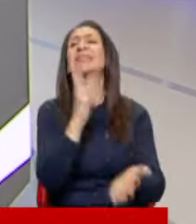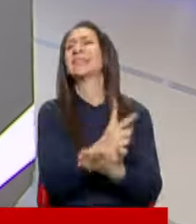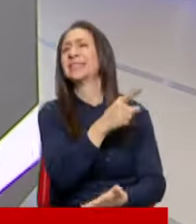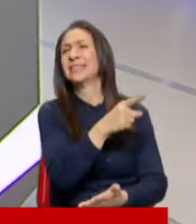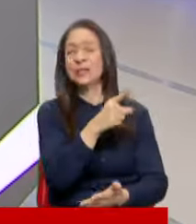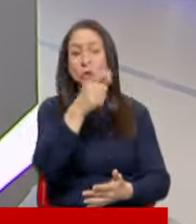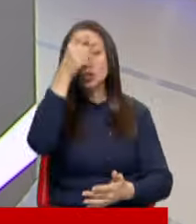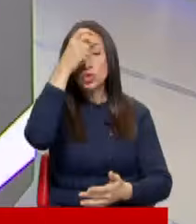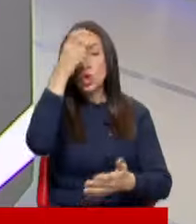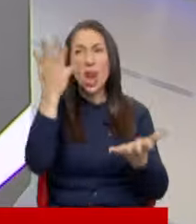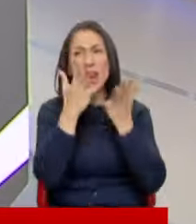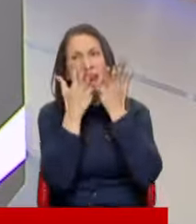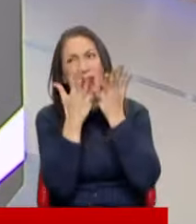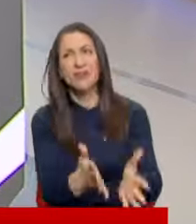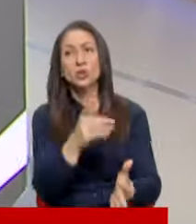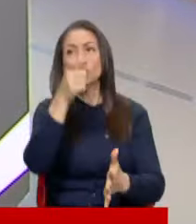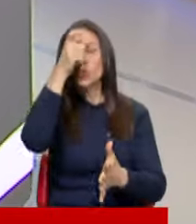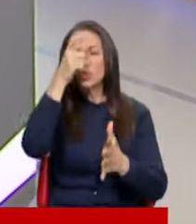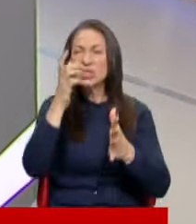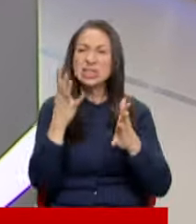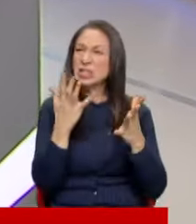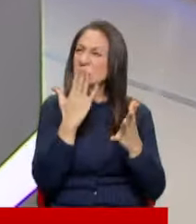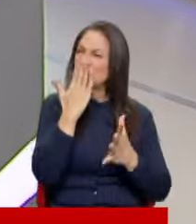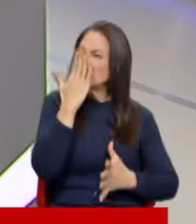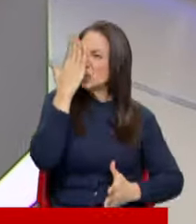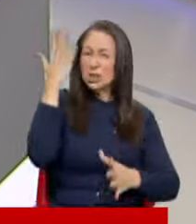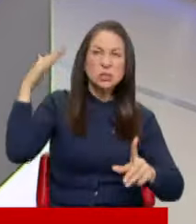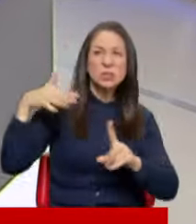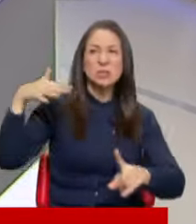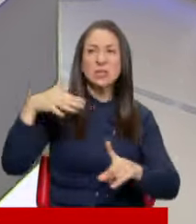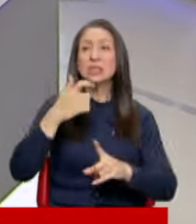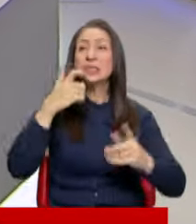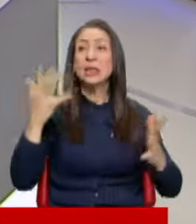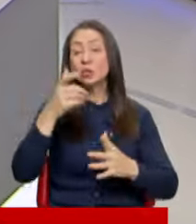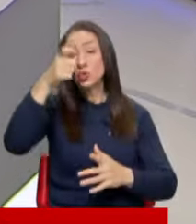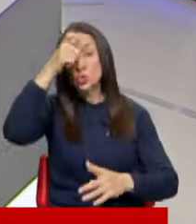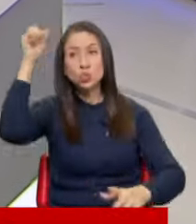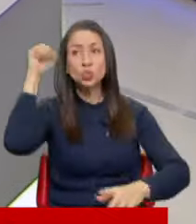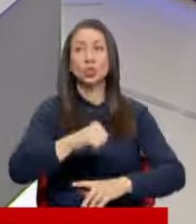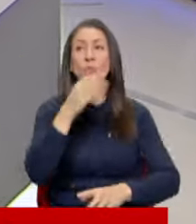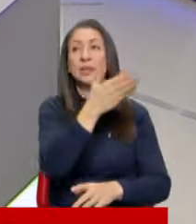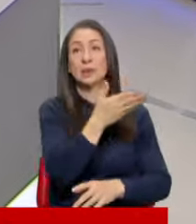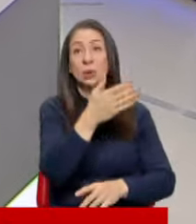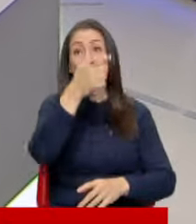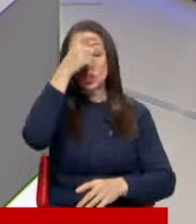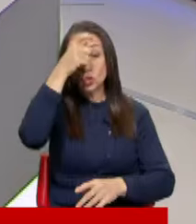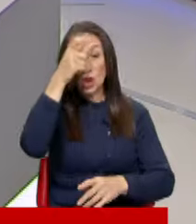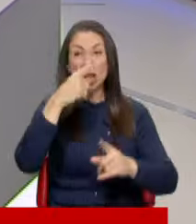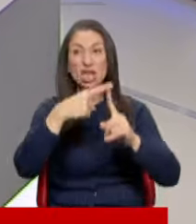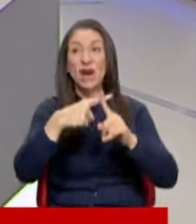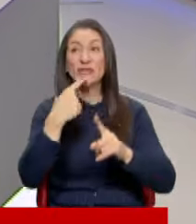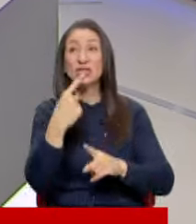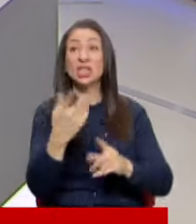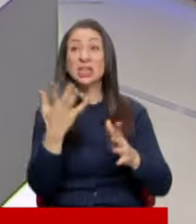Çünkü türklükten öyle nefret ediyor türklüğe O kadar her dönem saldırdı ki yıllar boyu Türklük düşmanlığı yaptı türklüğe kafirlik